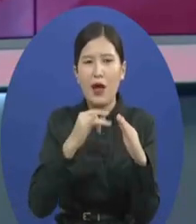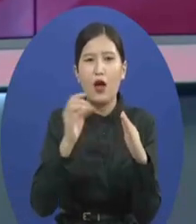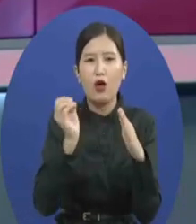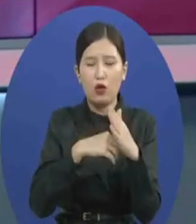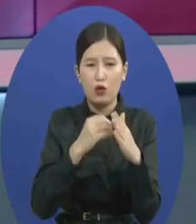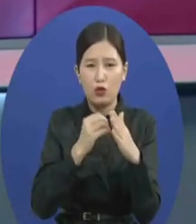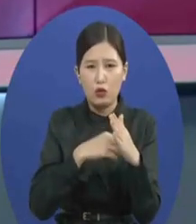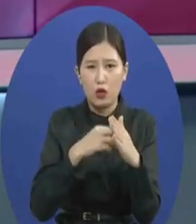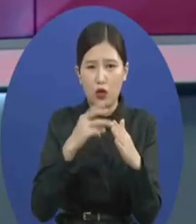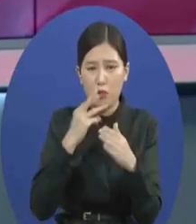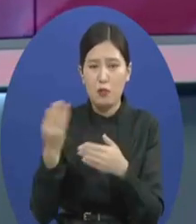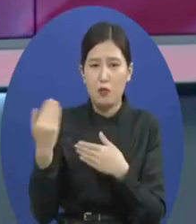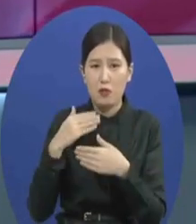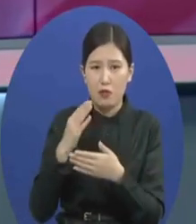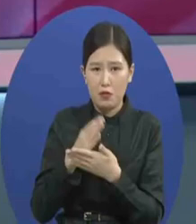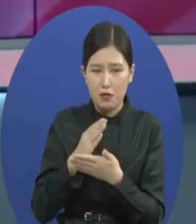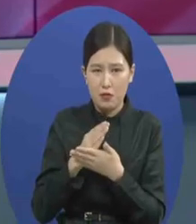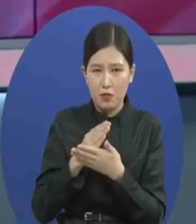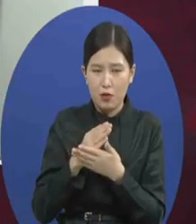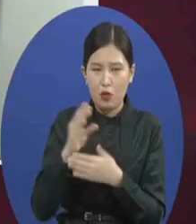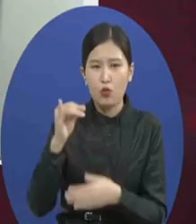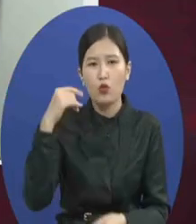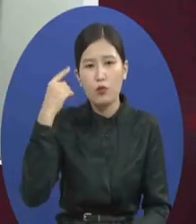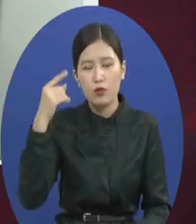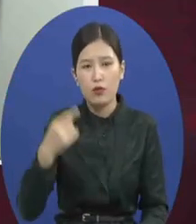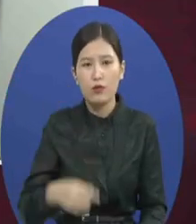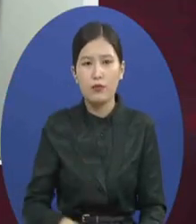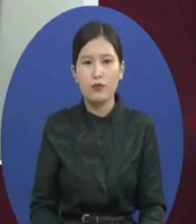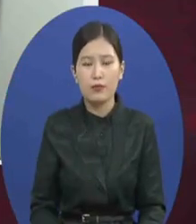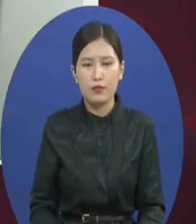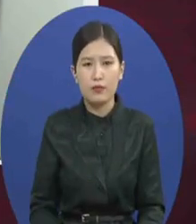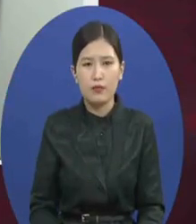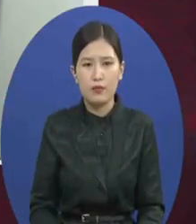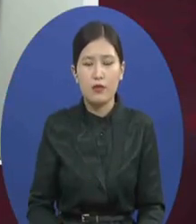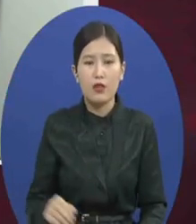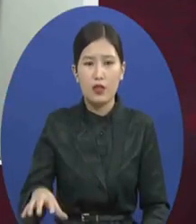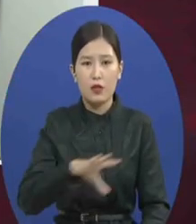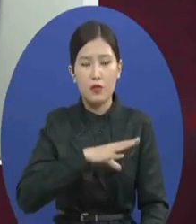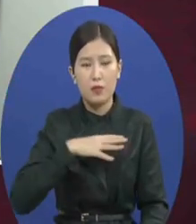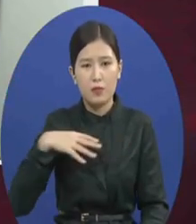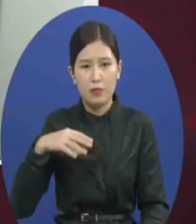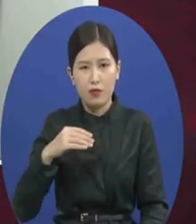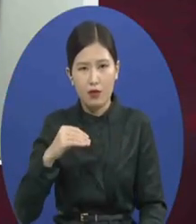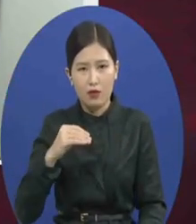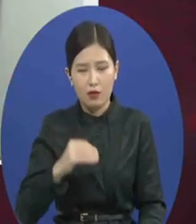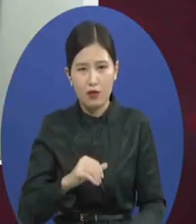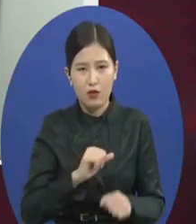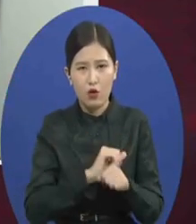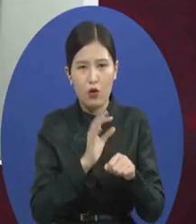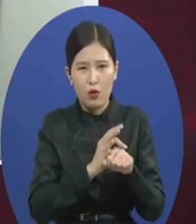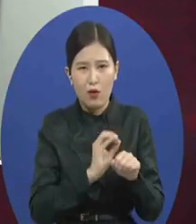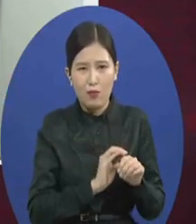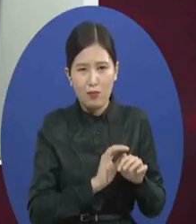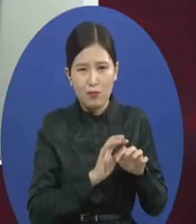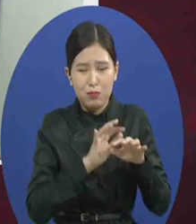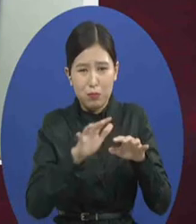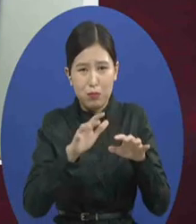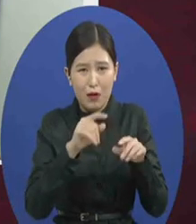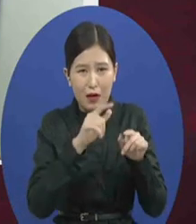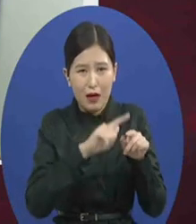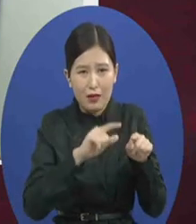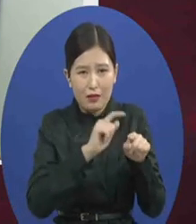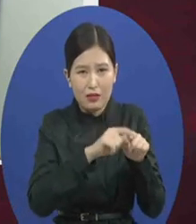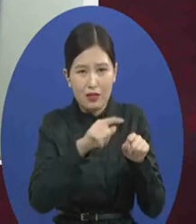дээр ямар байр суурьтай байна вэ? Бид нар давлгааны боломтын хяналтанд авсан хэсгийг нэлээд